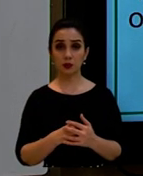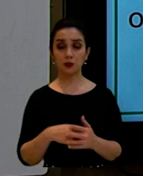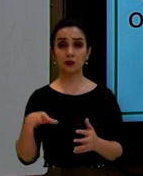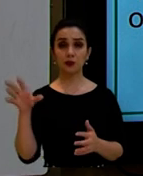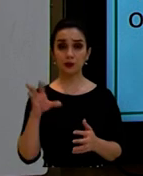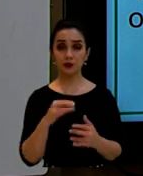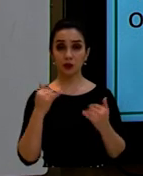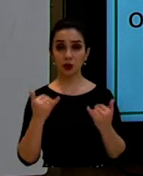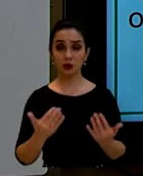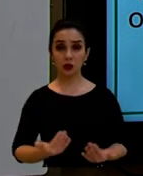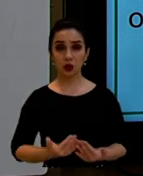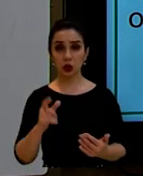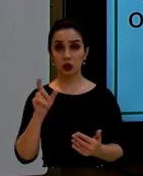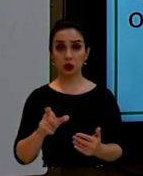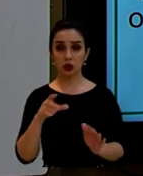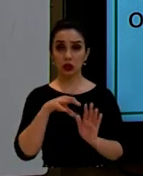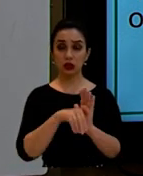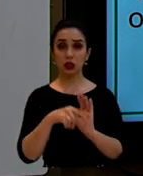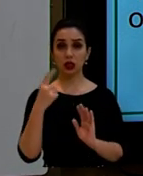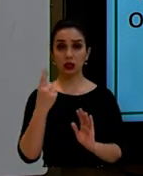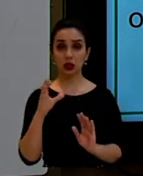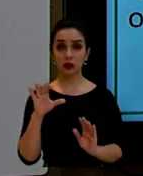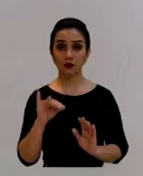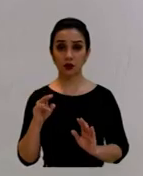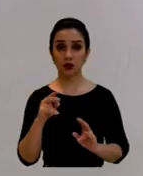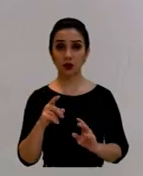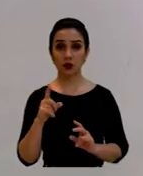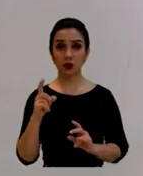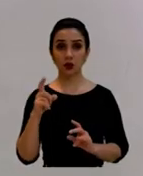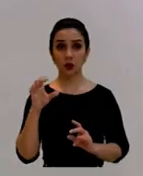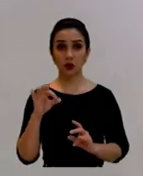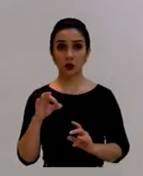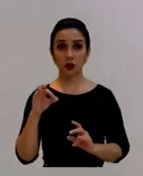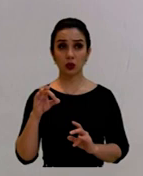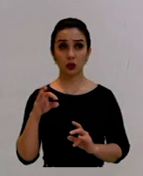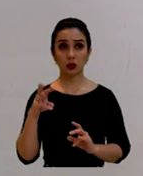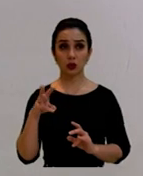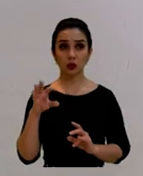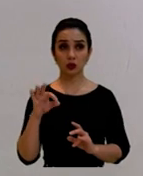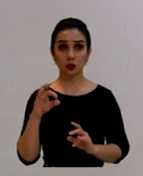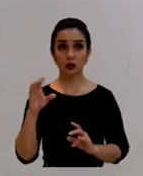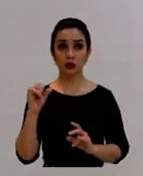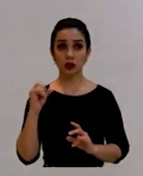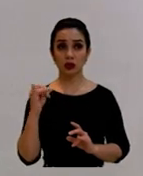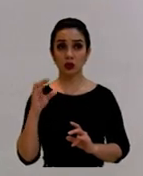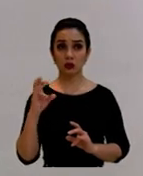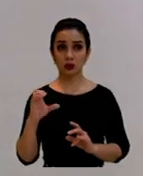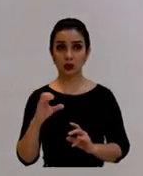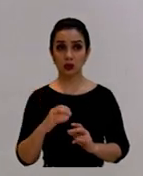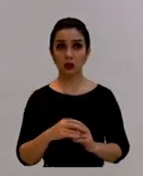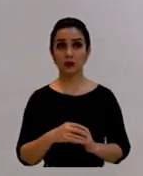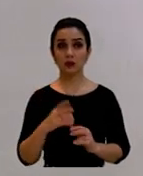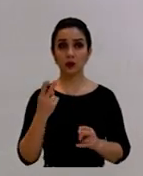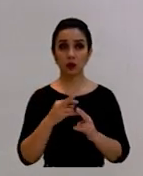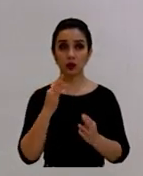Все современные люди относятся к одному виду – Homo sapiens. Внутри вида Homo